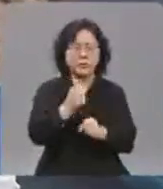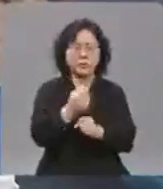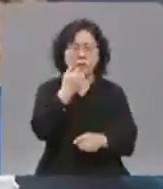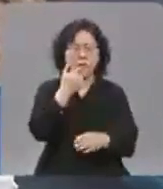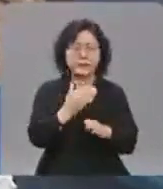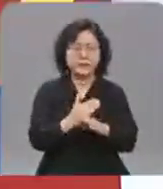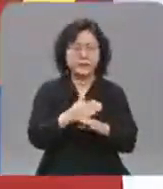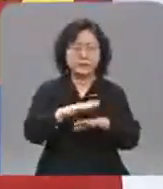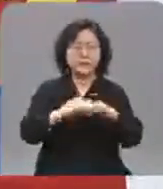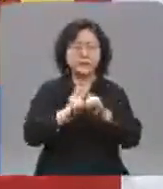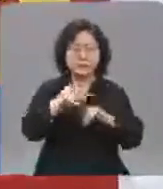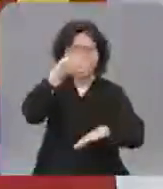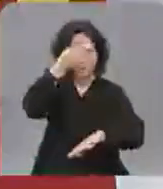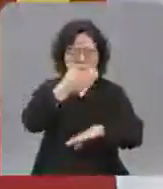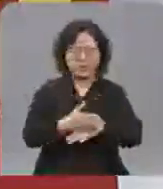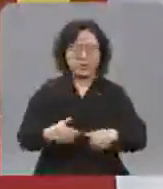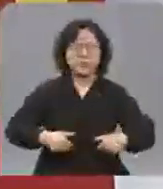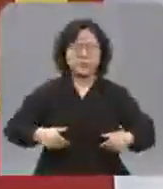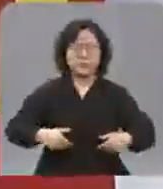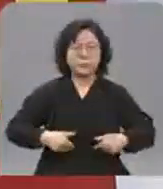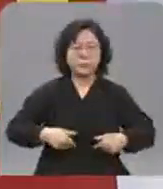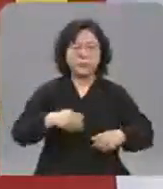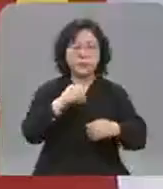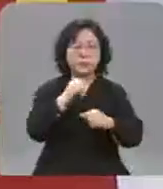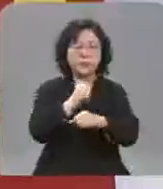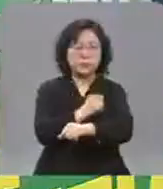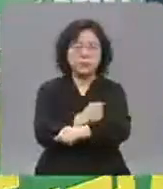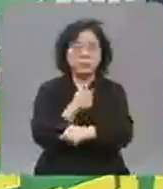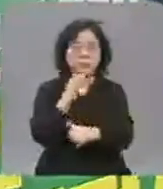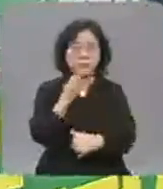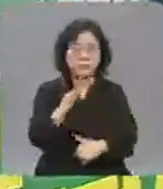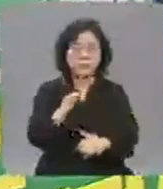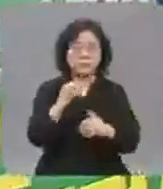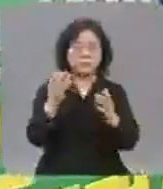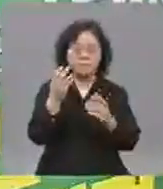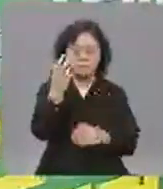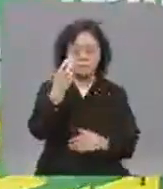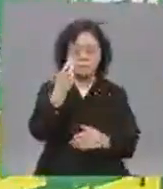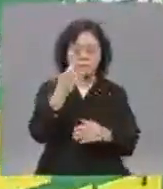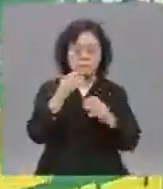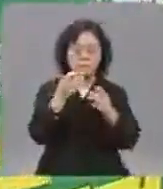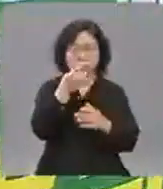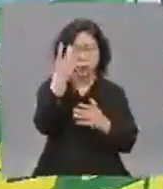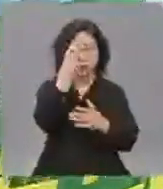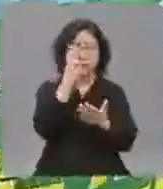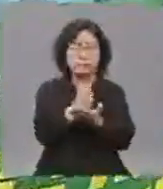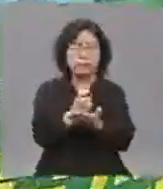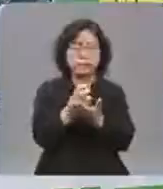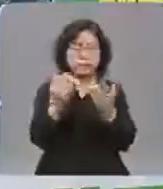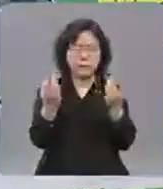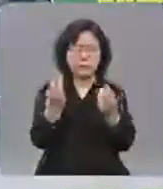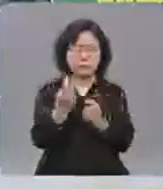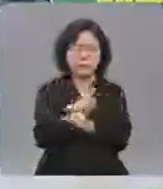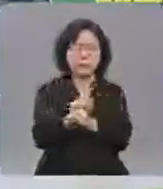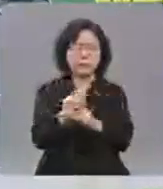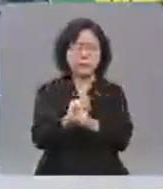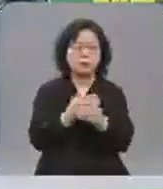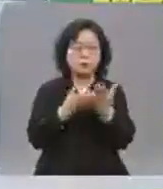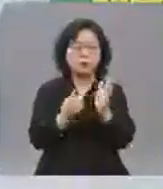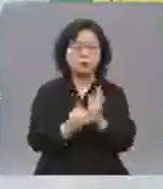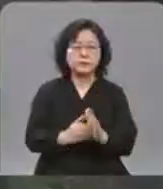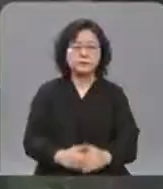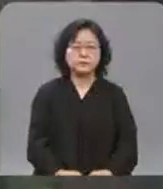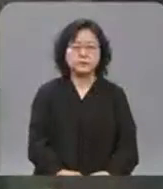역시 농민들에게 사과해야 한다며 생산비가 보장되는 양곡관리법 전면 개정을 요구했습니다.